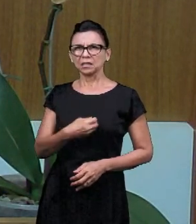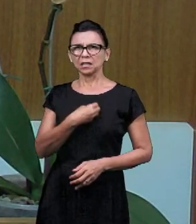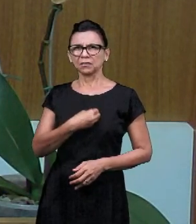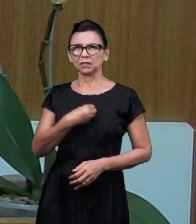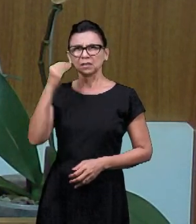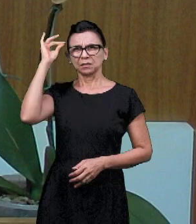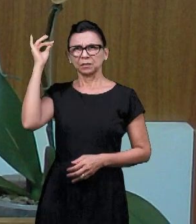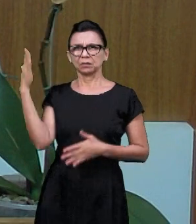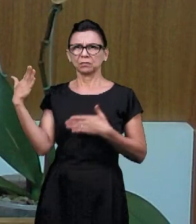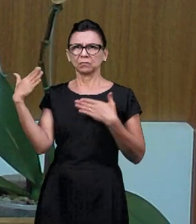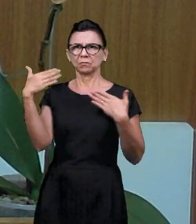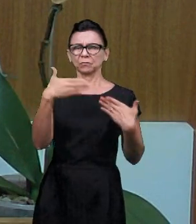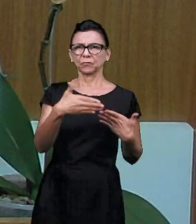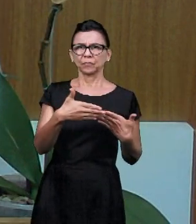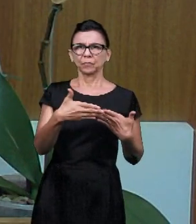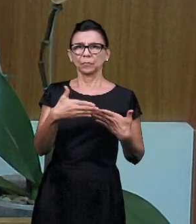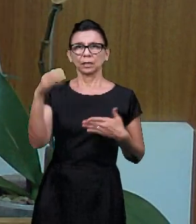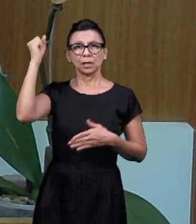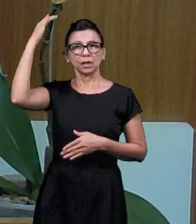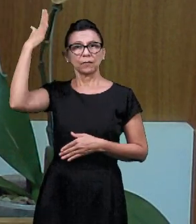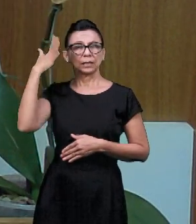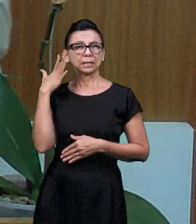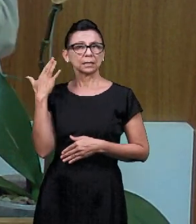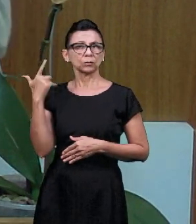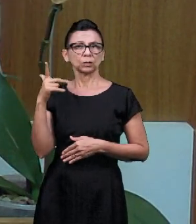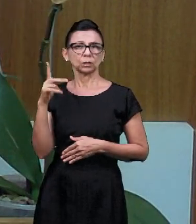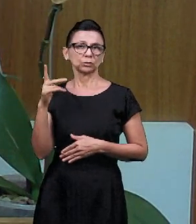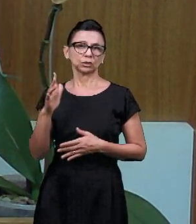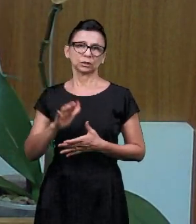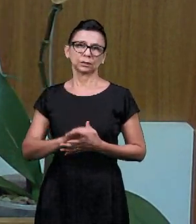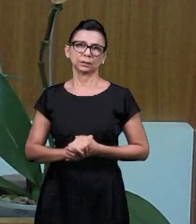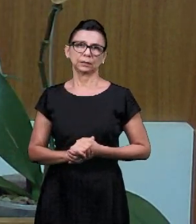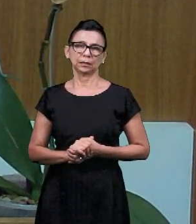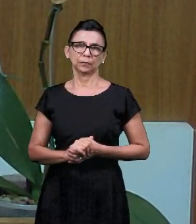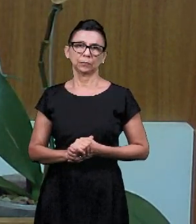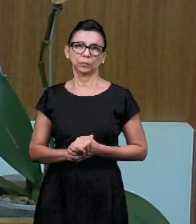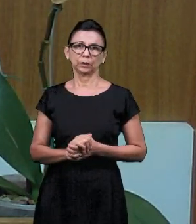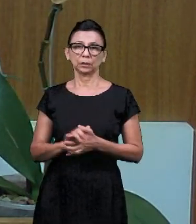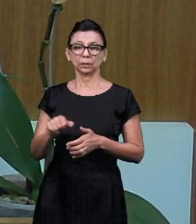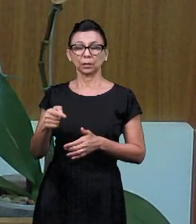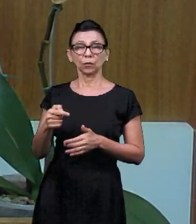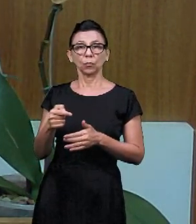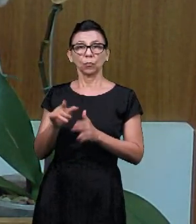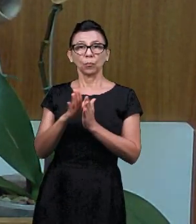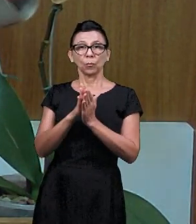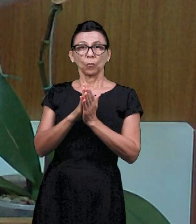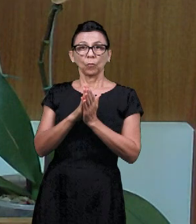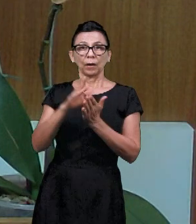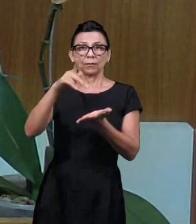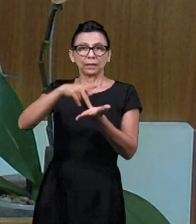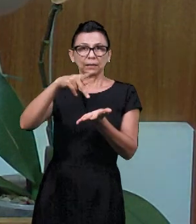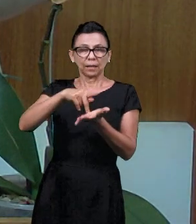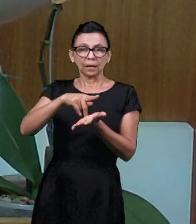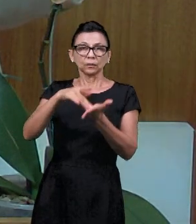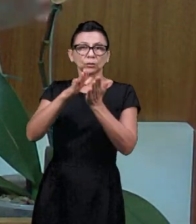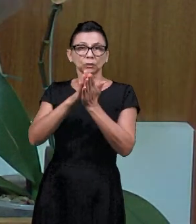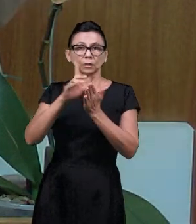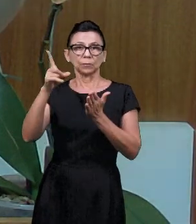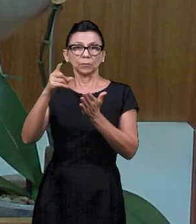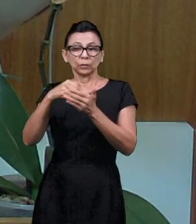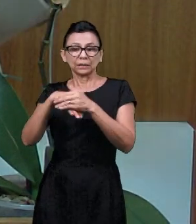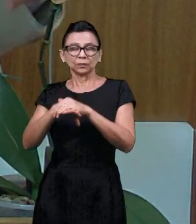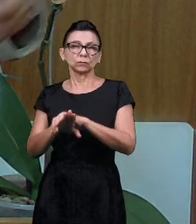été enlevée du peuple. Quand la parole qui existait depuis le début, elle a